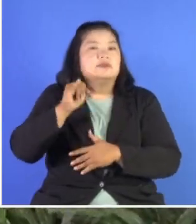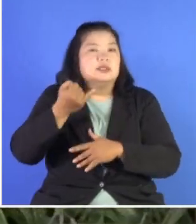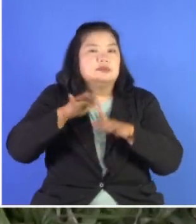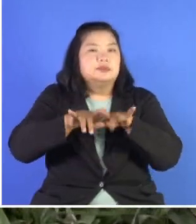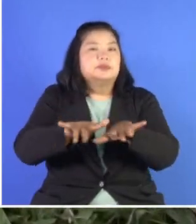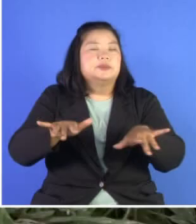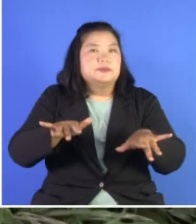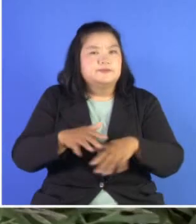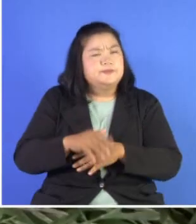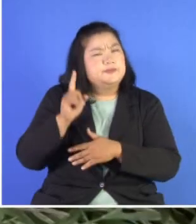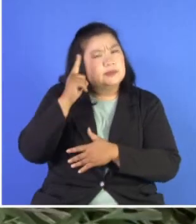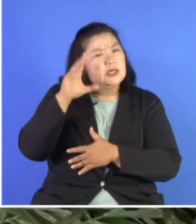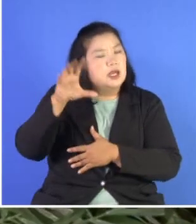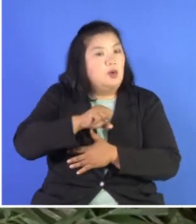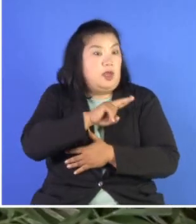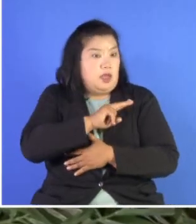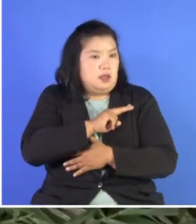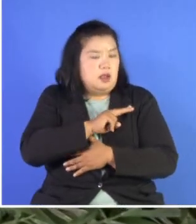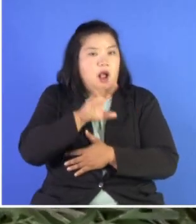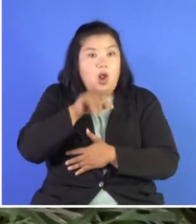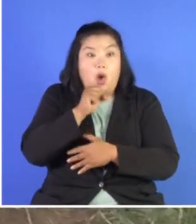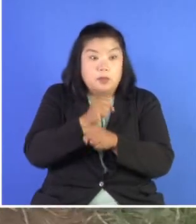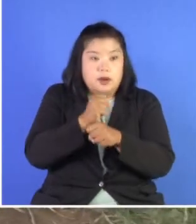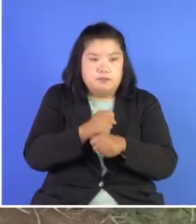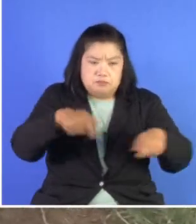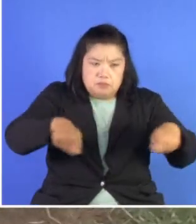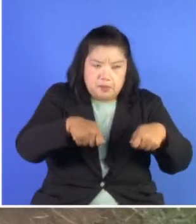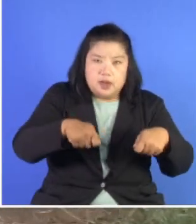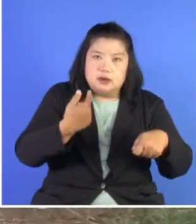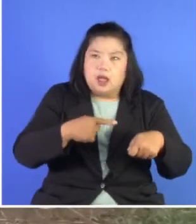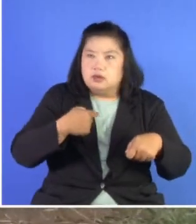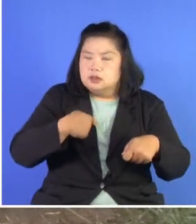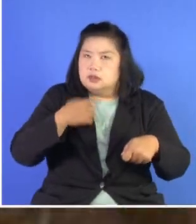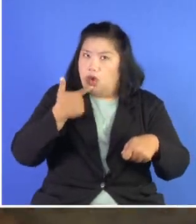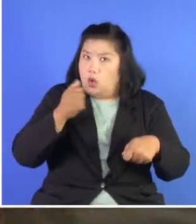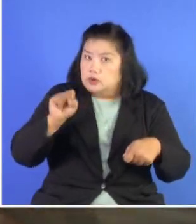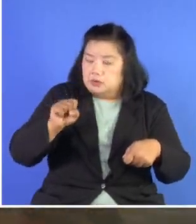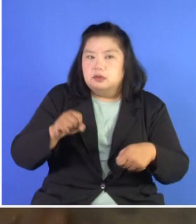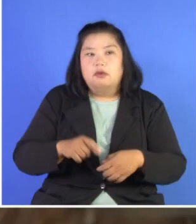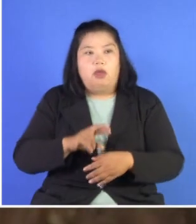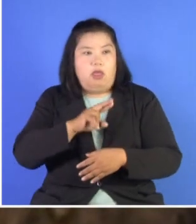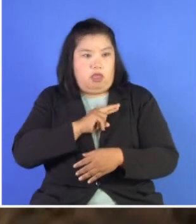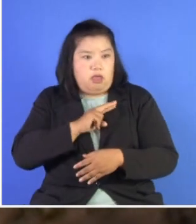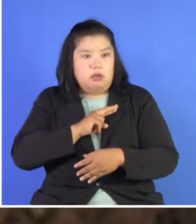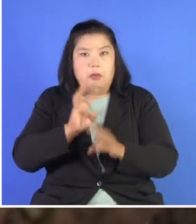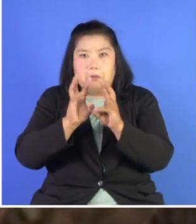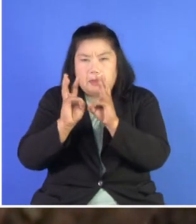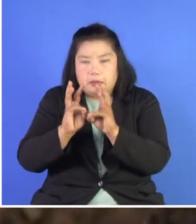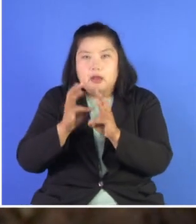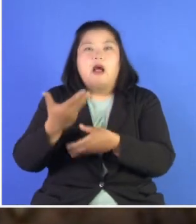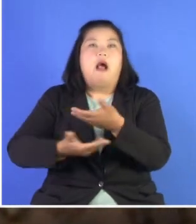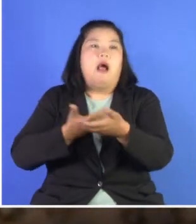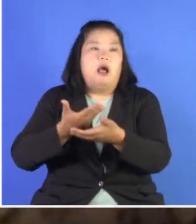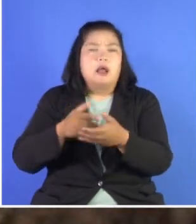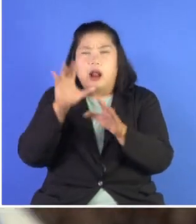เอาไข่ผำมาทดลองปรุงอาหารกินแล้วก็ไปเลี้ยงดีกว่าปรากฏว่ามีรสชาติที่ดีมากคล้ายๆกับกินไข่ปลามี